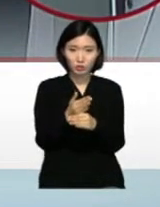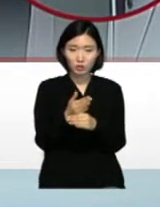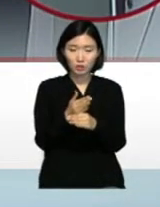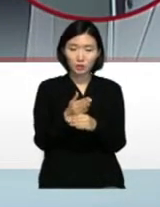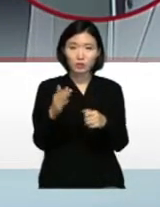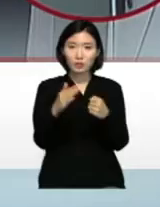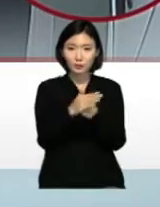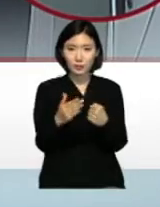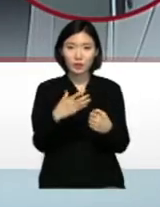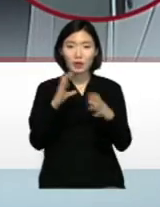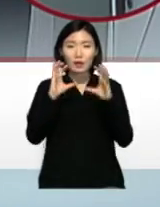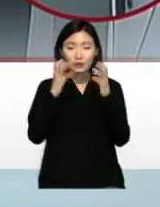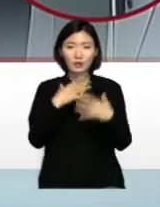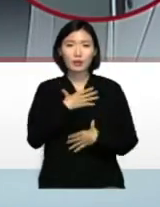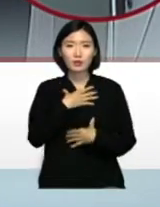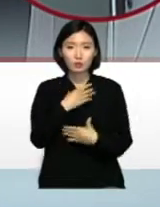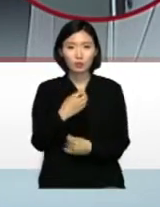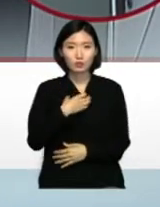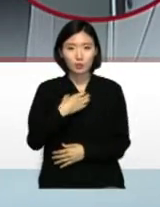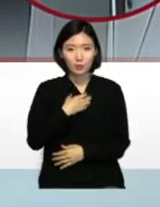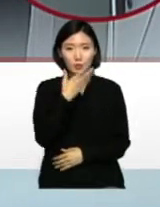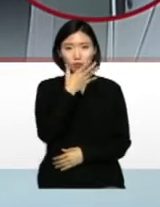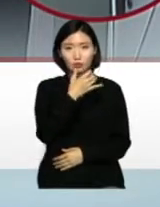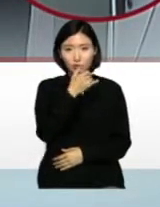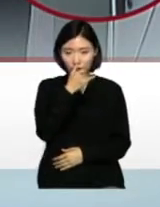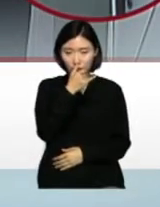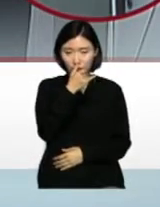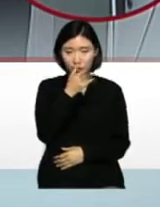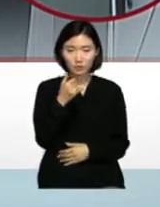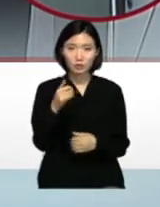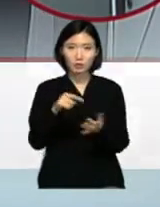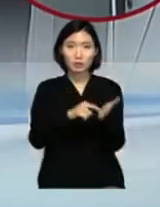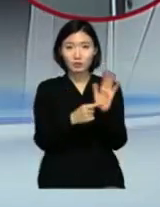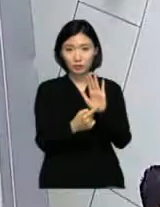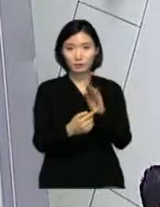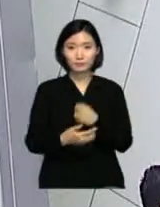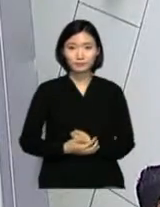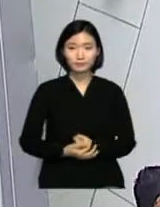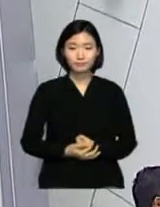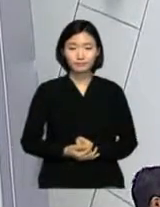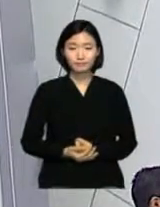안전에도 빨간불이 켜질 수 있다는 건데요. 박선화 기자가 현장 취재했습니다.